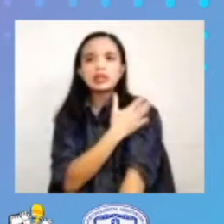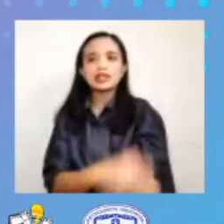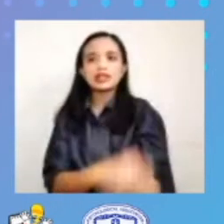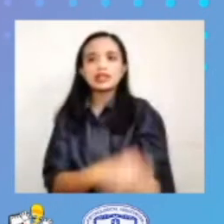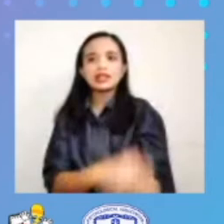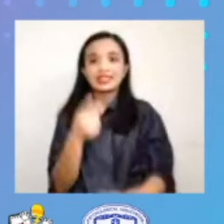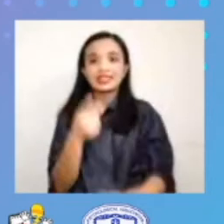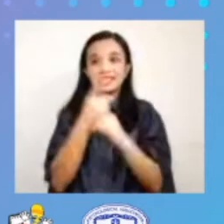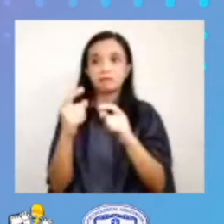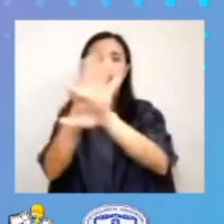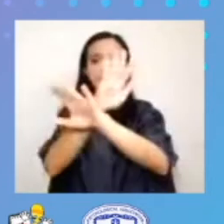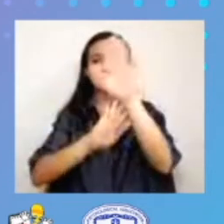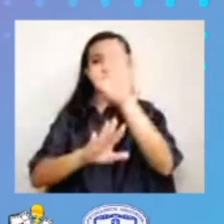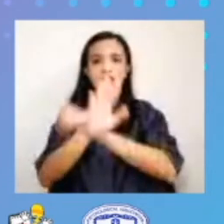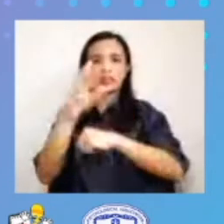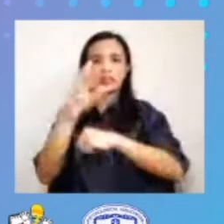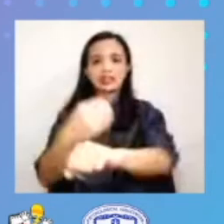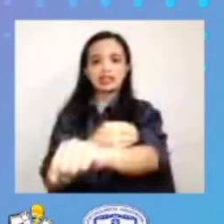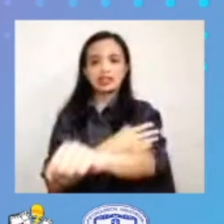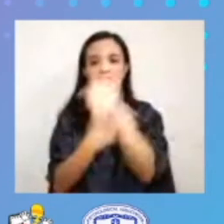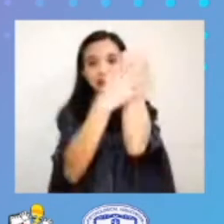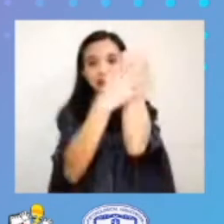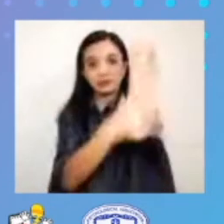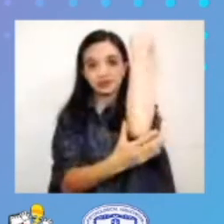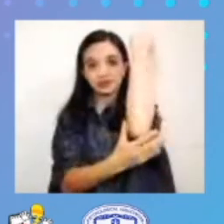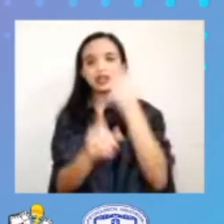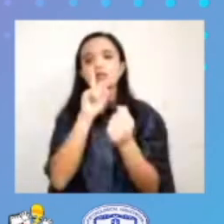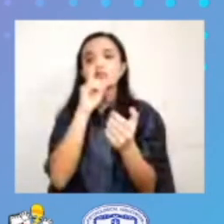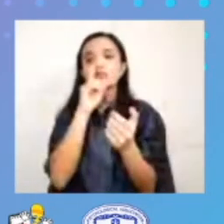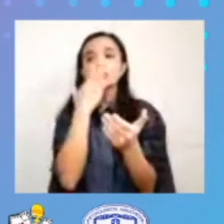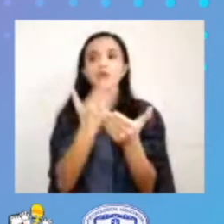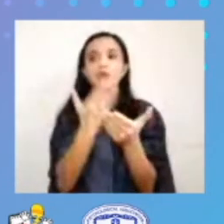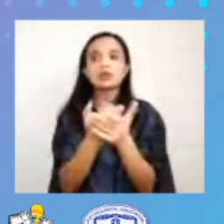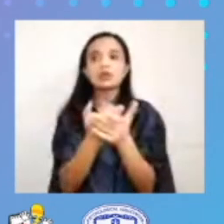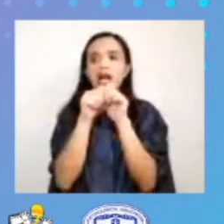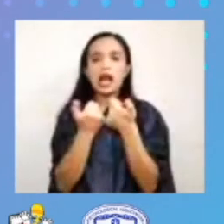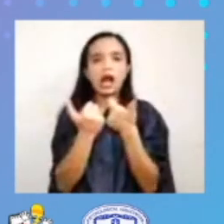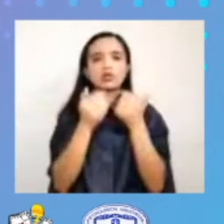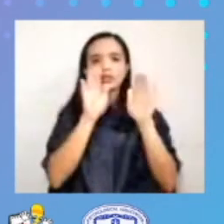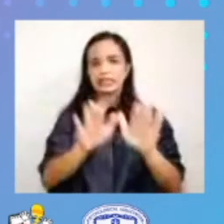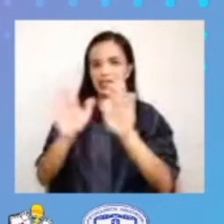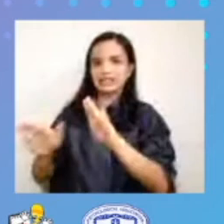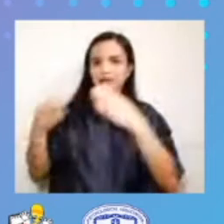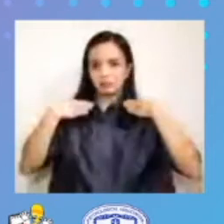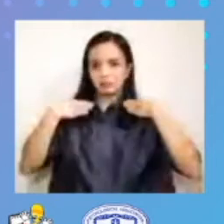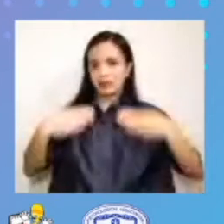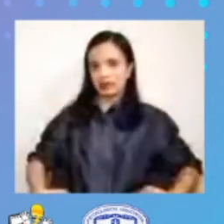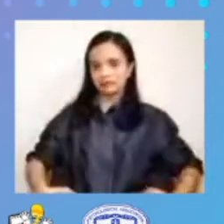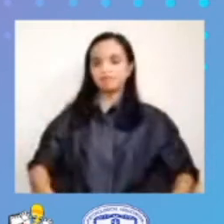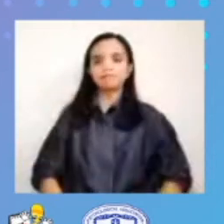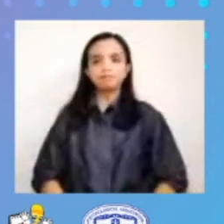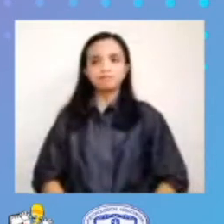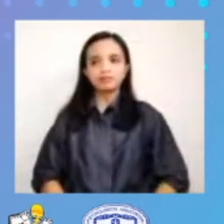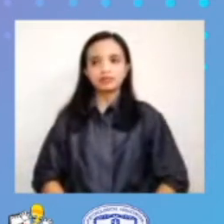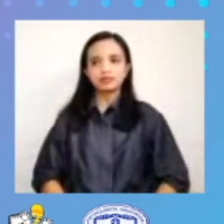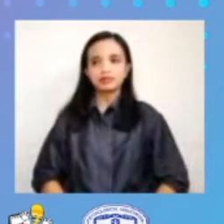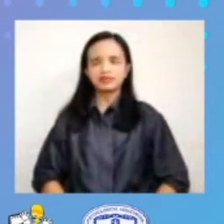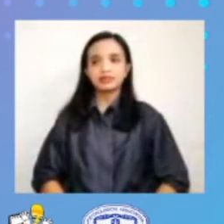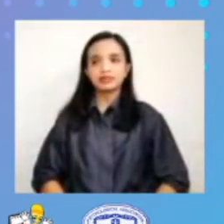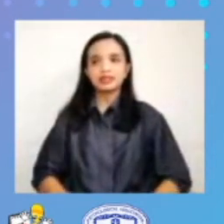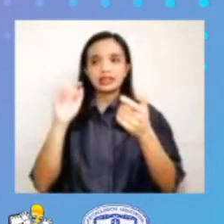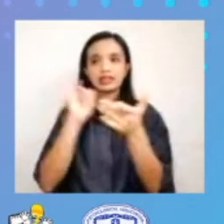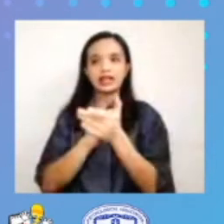Hindi lang yan physical issue, it's more of a mind issue. Kasi kapag na-stroke ka, syempre, you're really limited